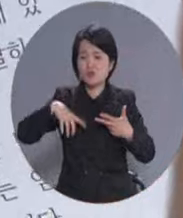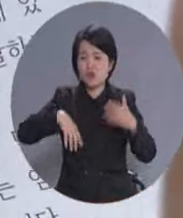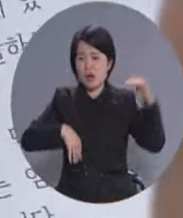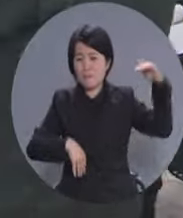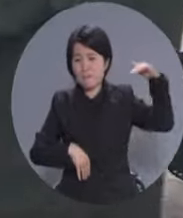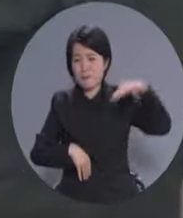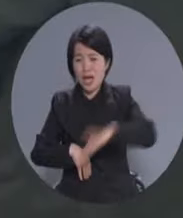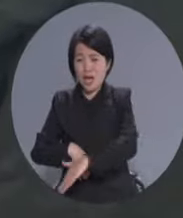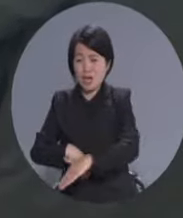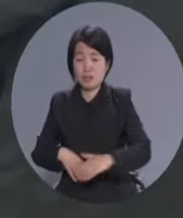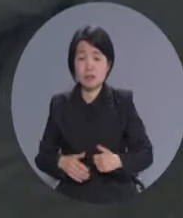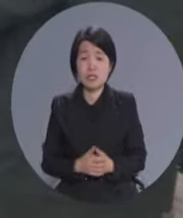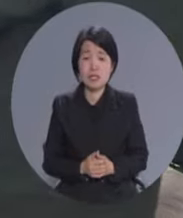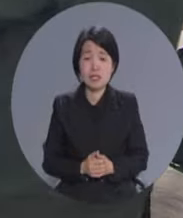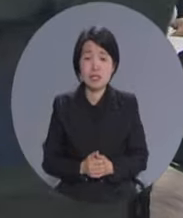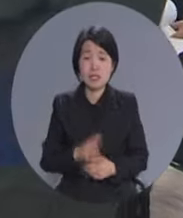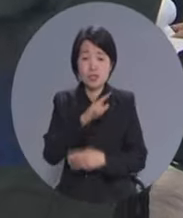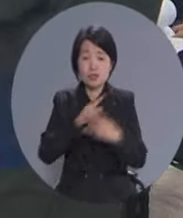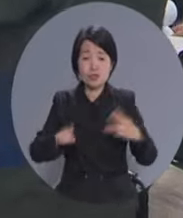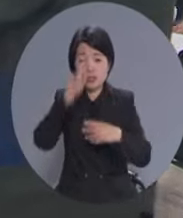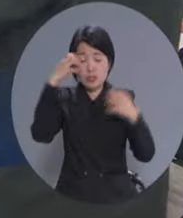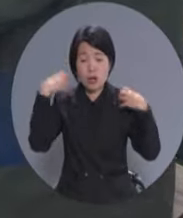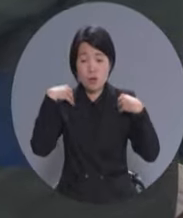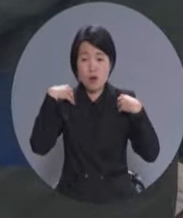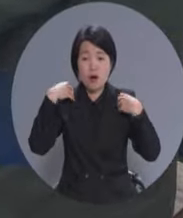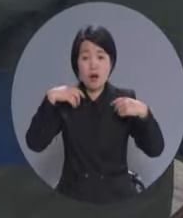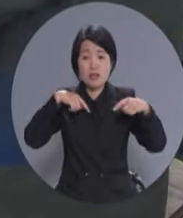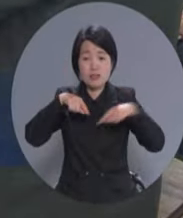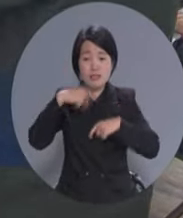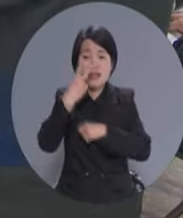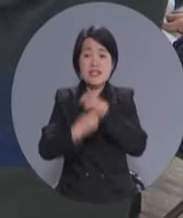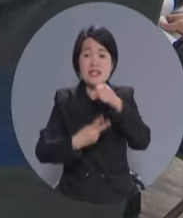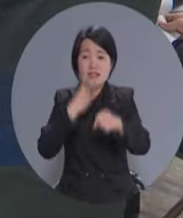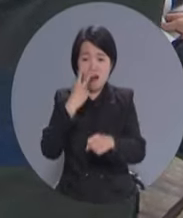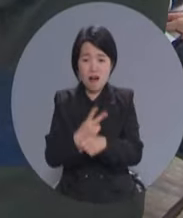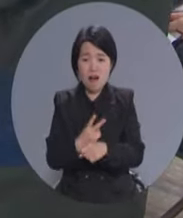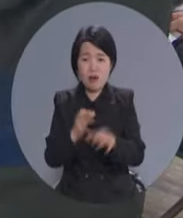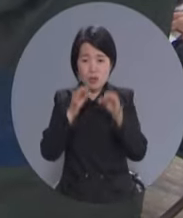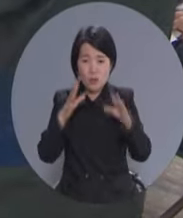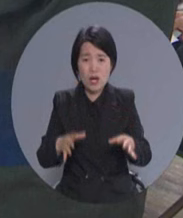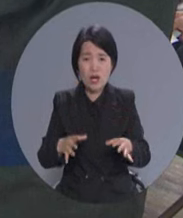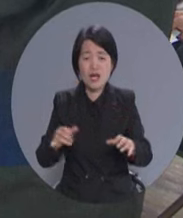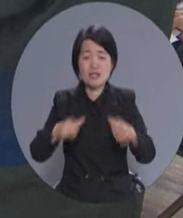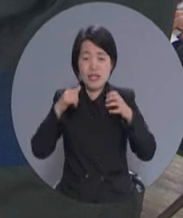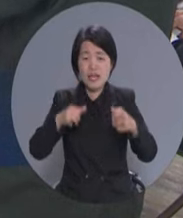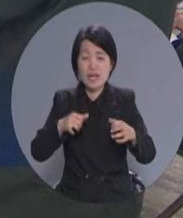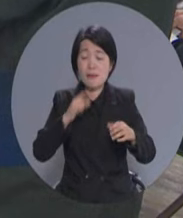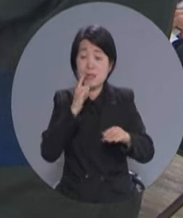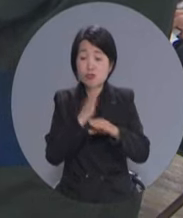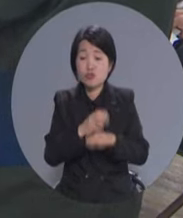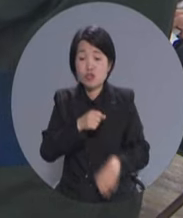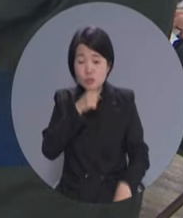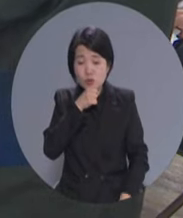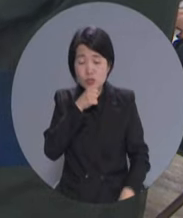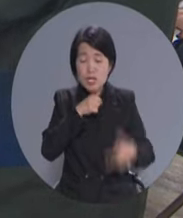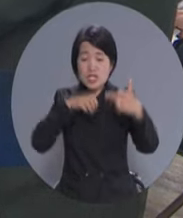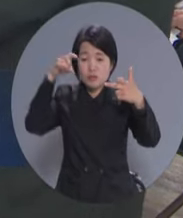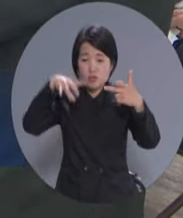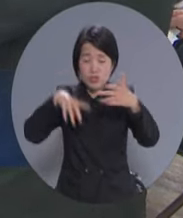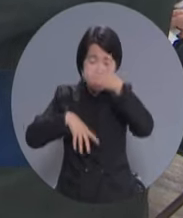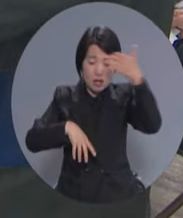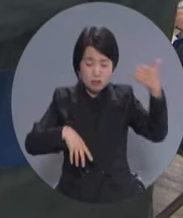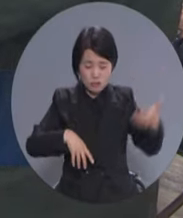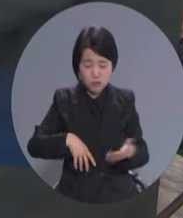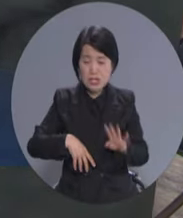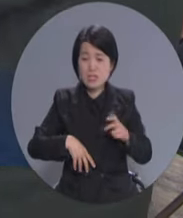것입니다 윤정권 권 2년도 최 안되는 안서 세계 17위에서